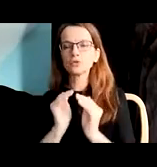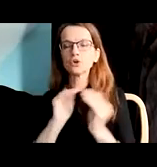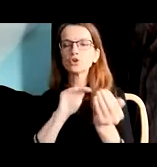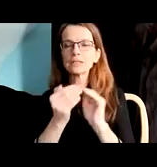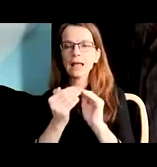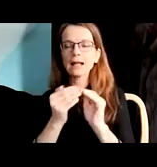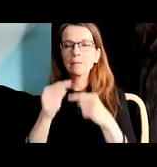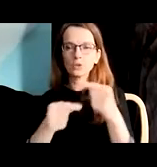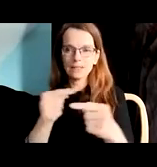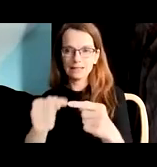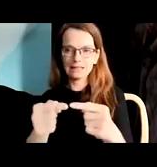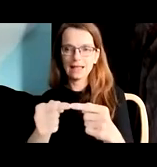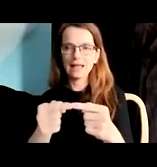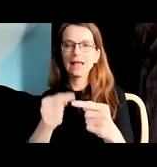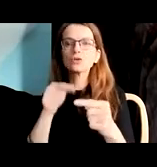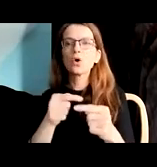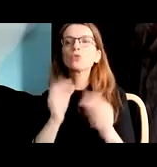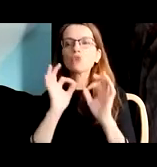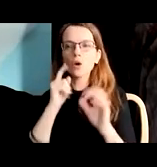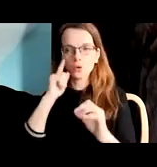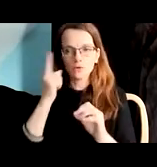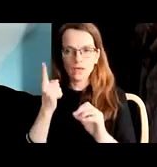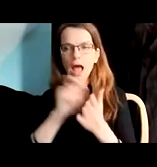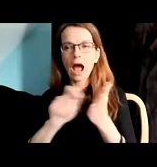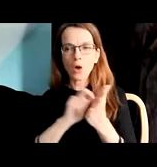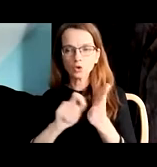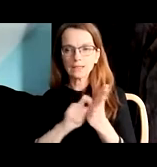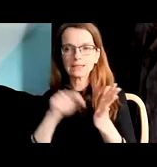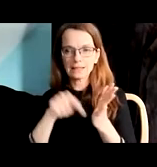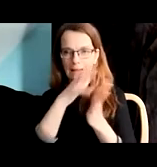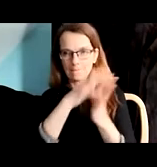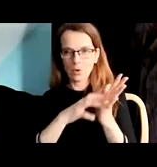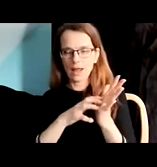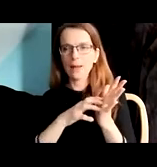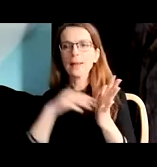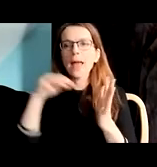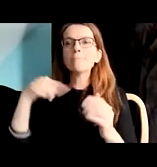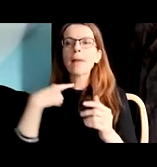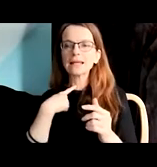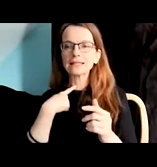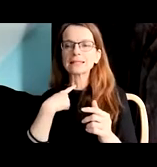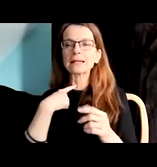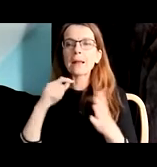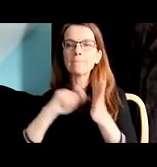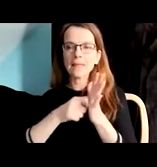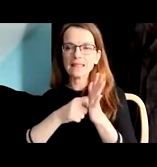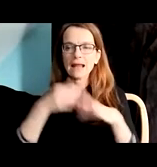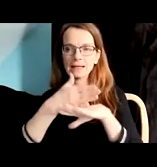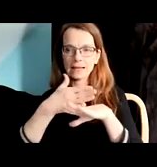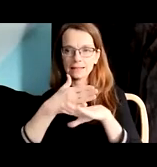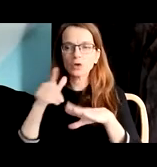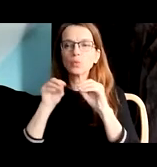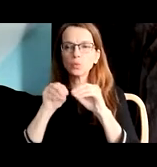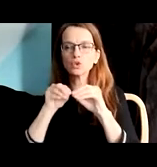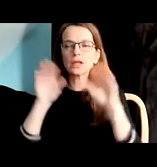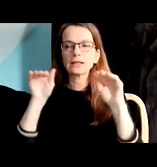socialne posledice. To še kako dobro ve avtorica tega poglavja, magister Petra Rezar, ki je učiteljica v Zavodu